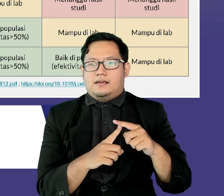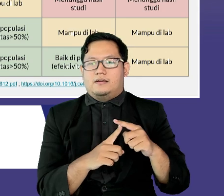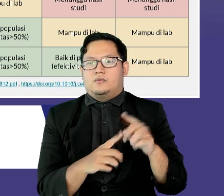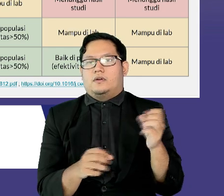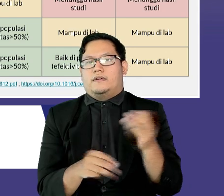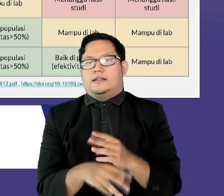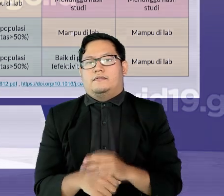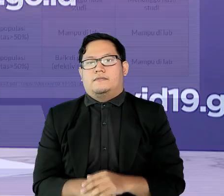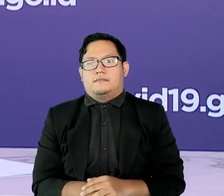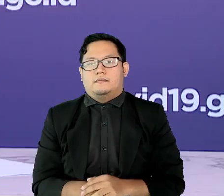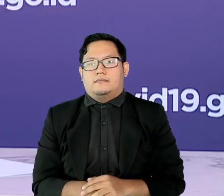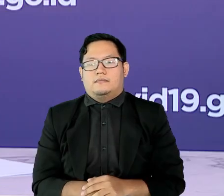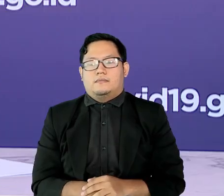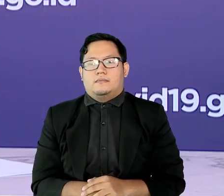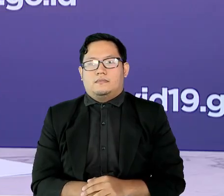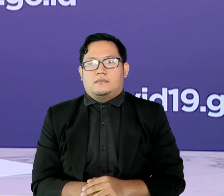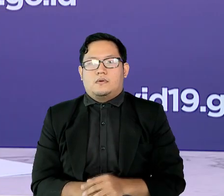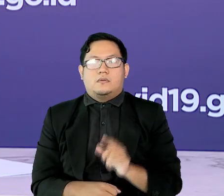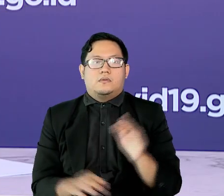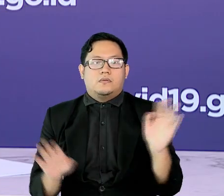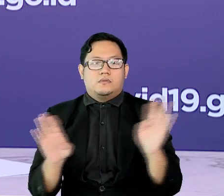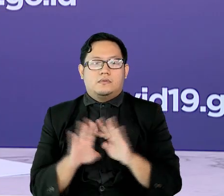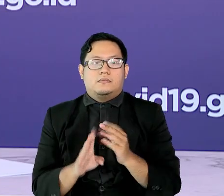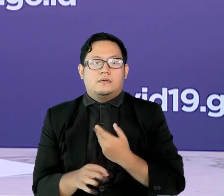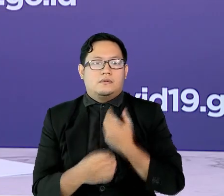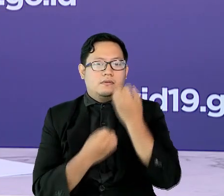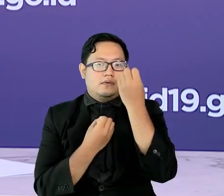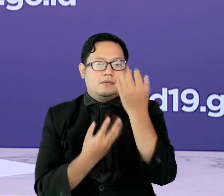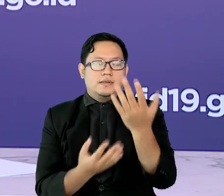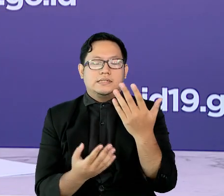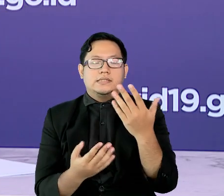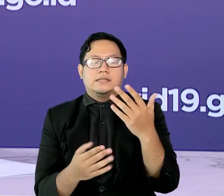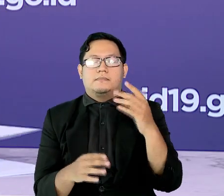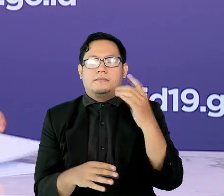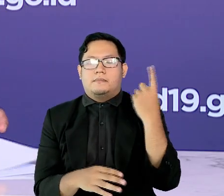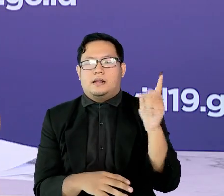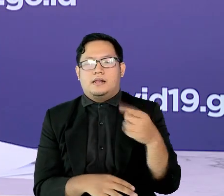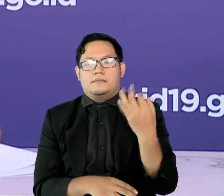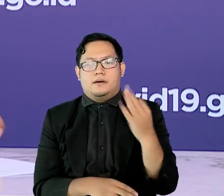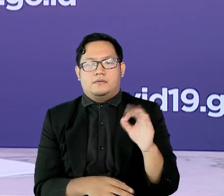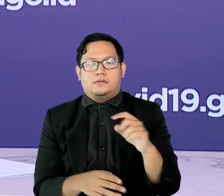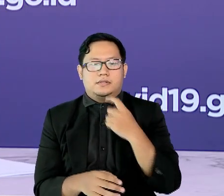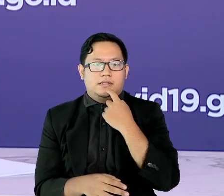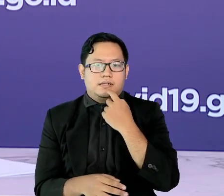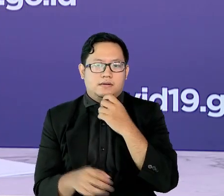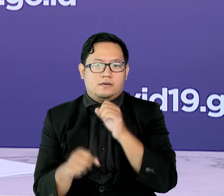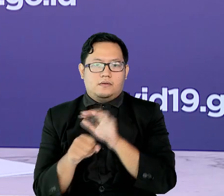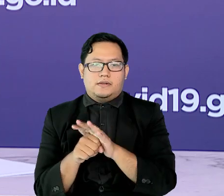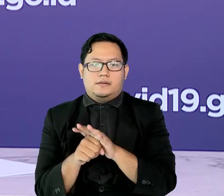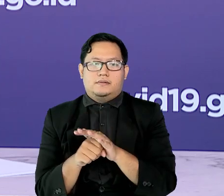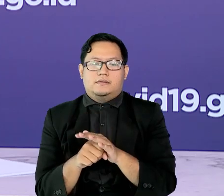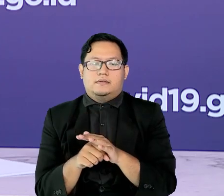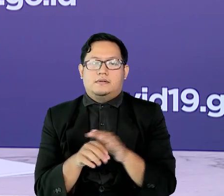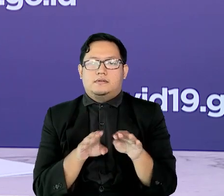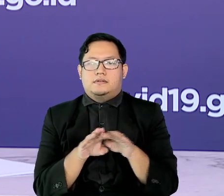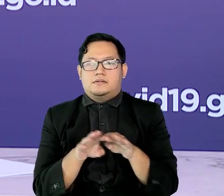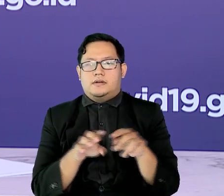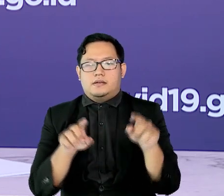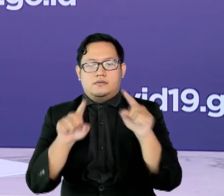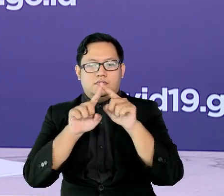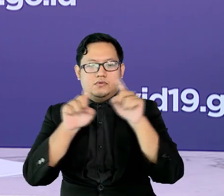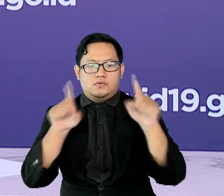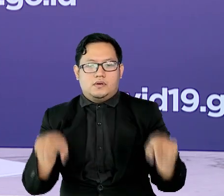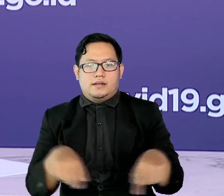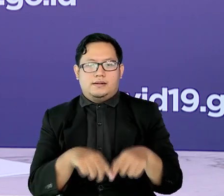Sebagai penutup, saya ingin menyampaikan informasi terkini terkait COVID-19. Sesuai dengan surat edaran Satgas